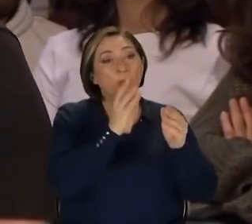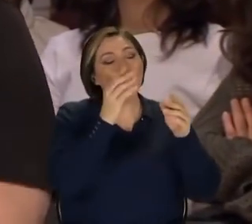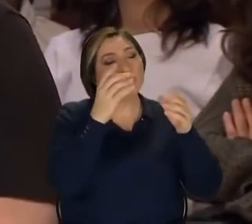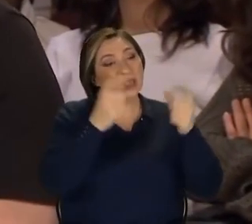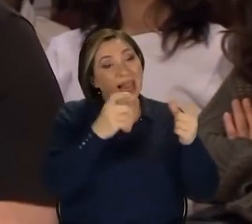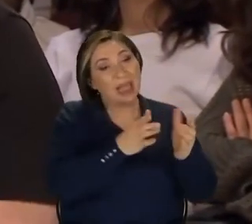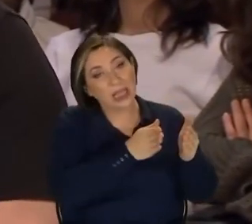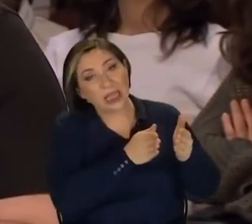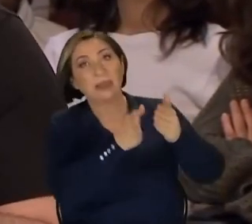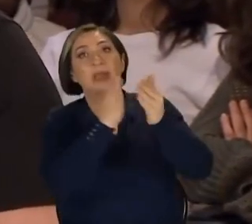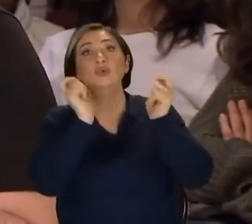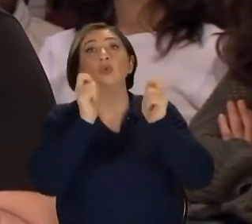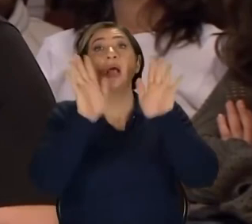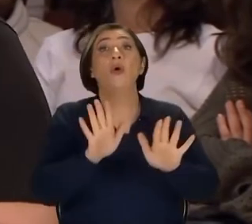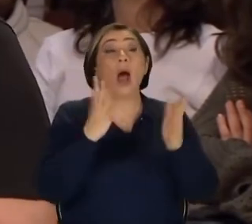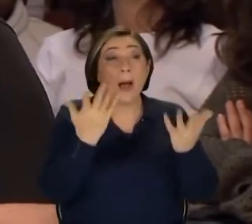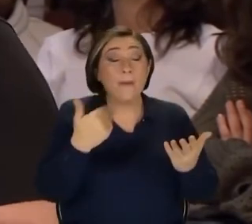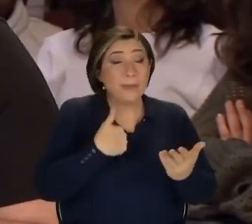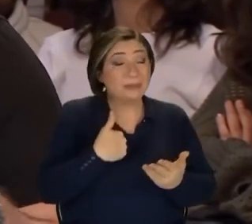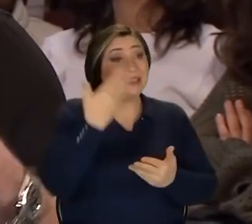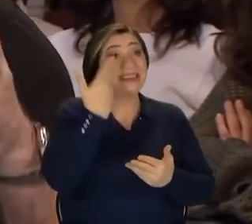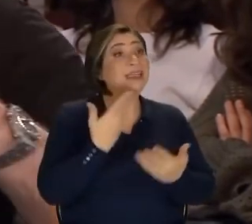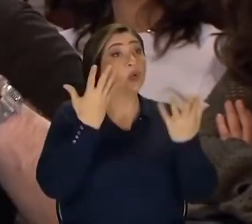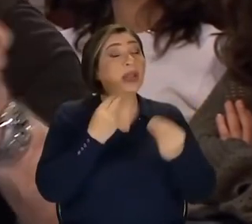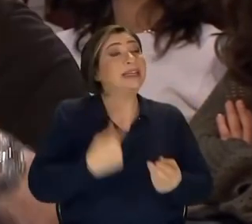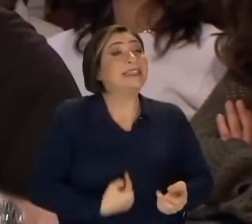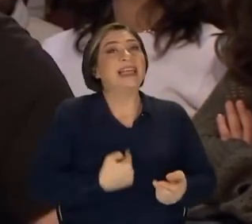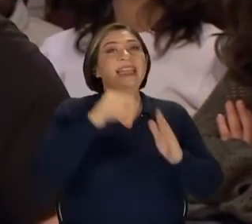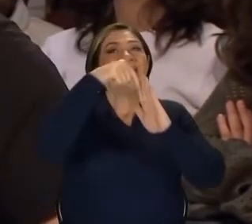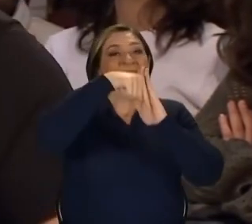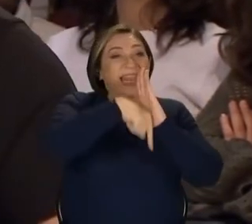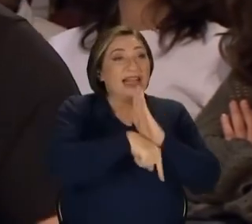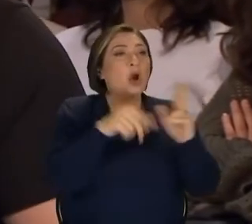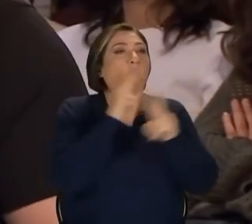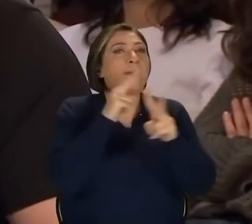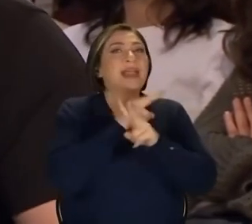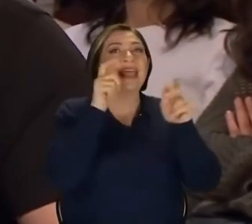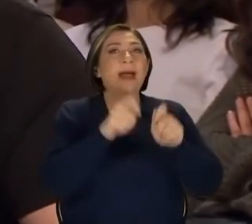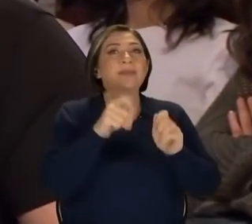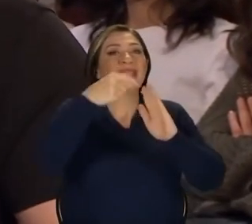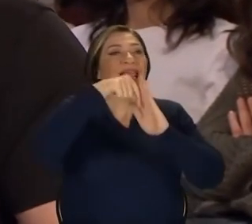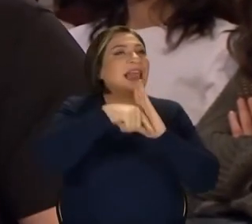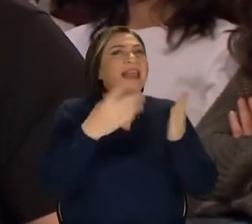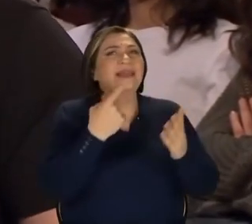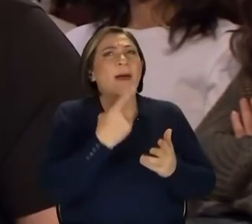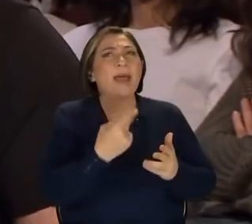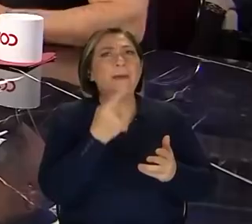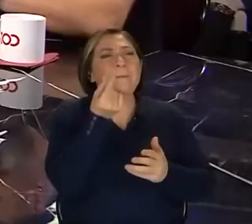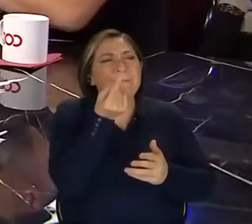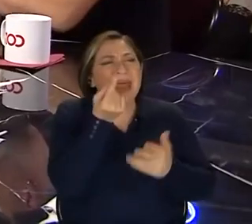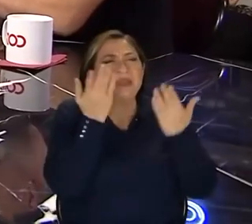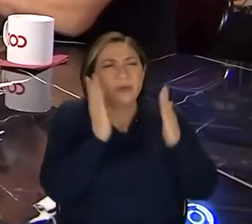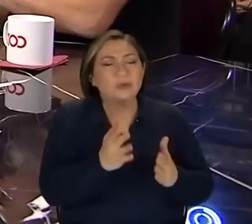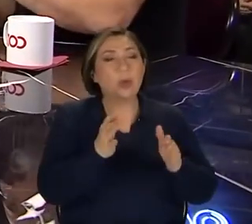evrilmek zorunda kalıyor. Halbuki benim seyirci olarak niyetim derinlikli komedi yapmak. Ya derinlikli dediğim ya biraz